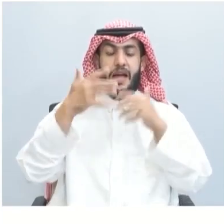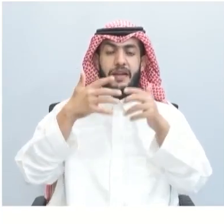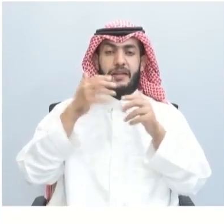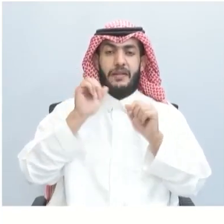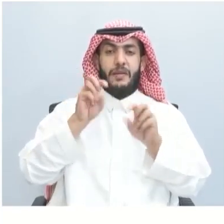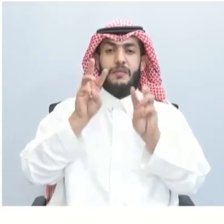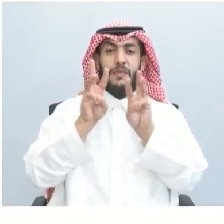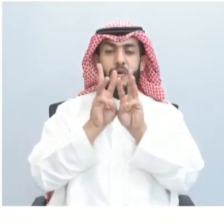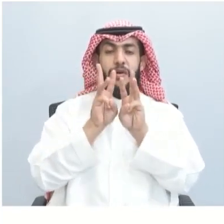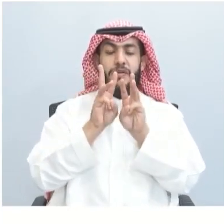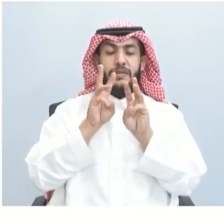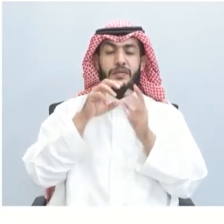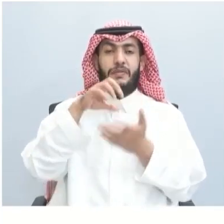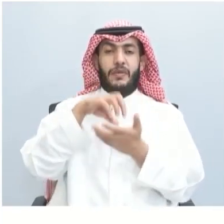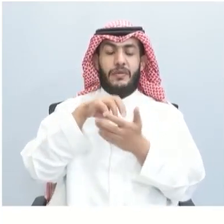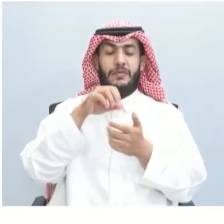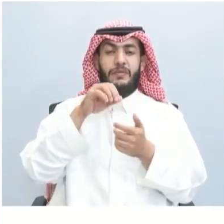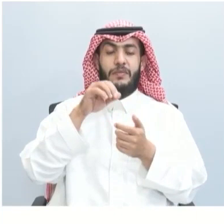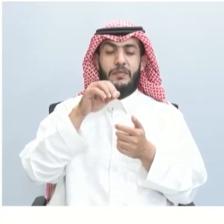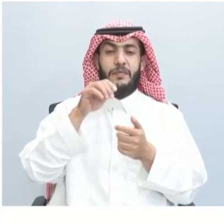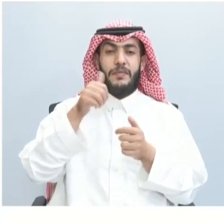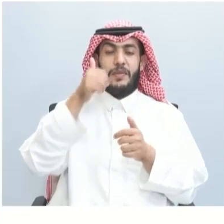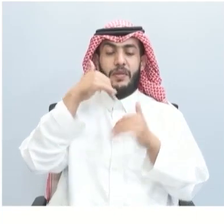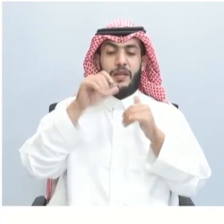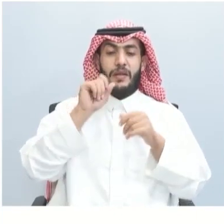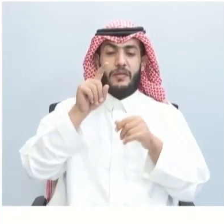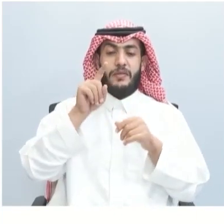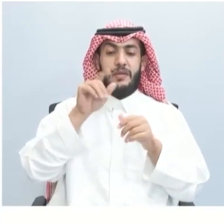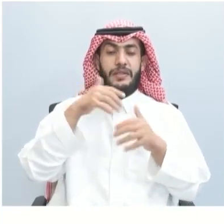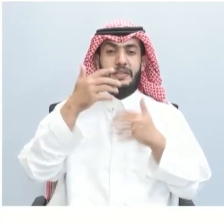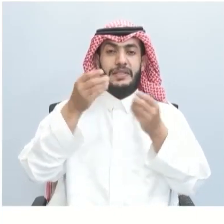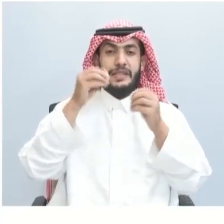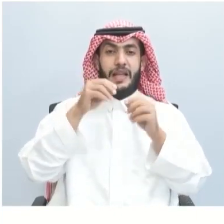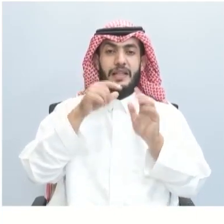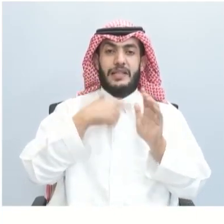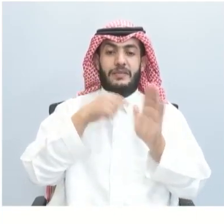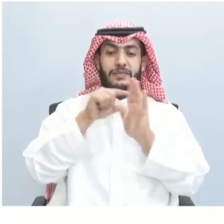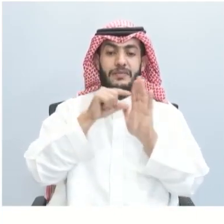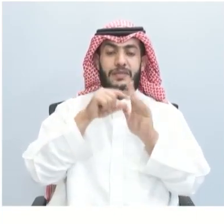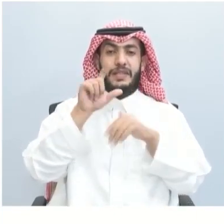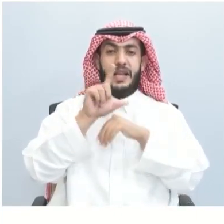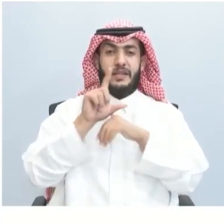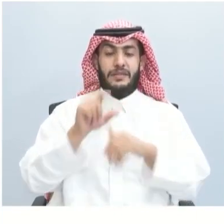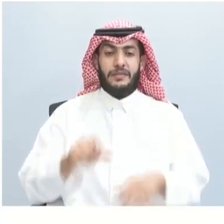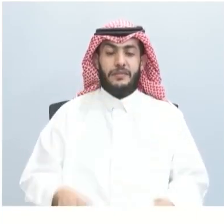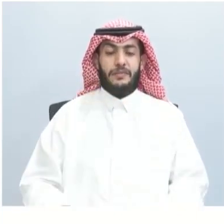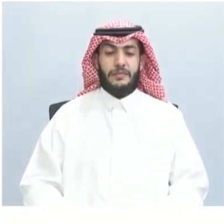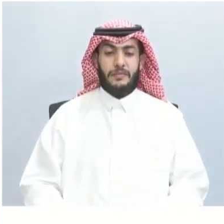على الموقع الويب سايت ترافيك اول طريقه اول تقنيه تحسين العناوين الرئيسه